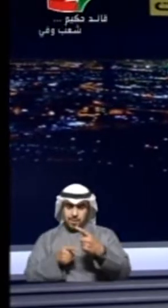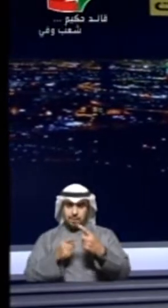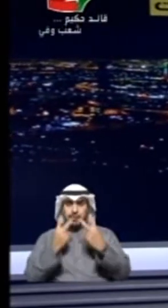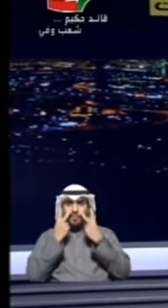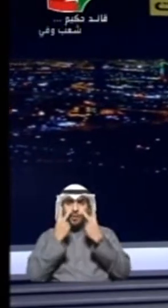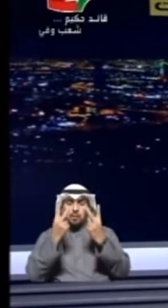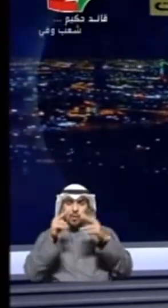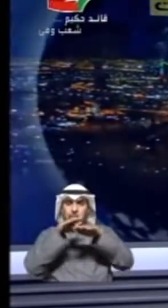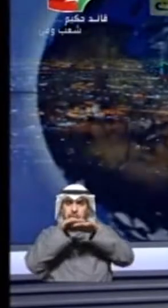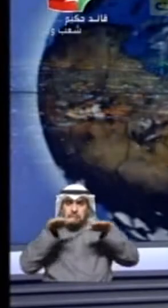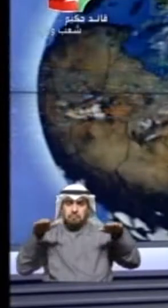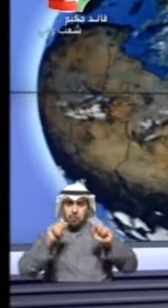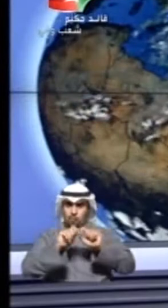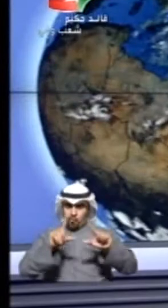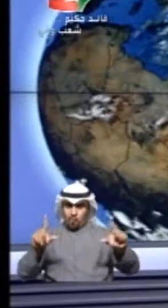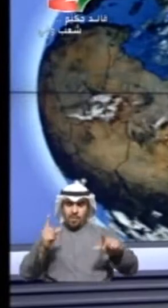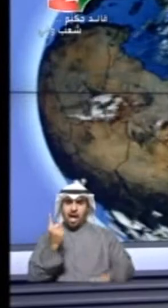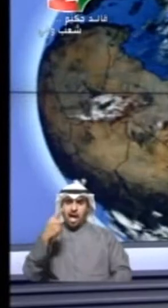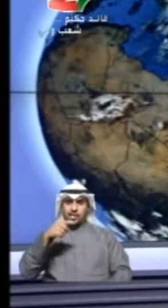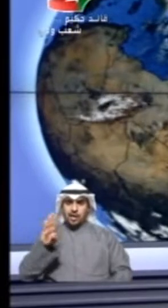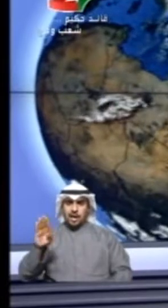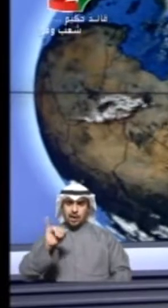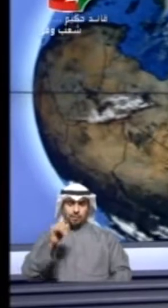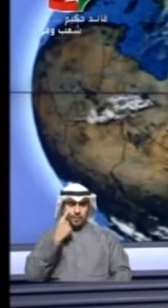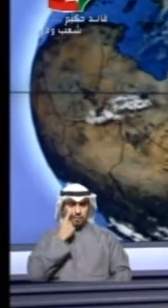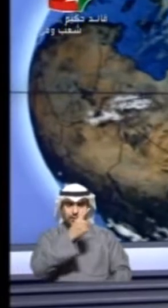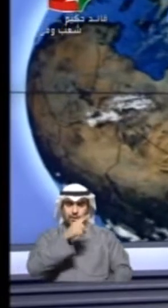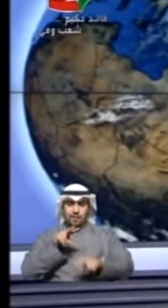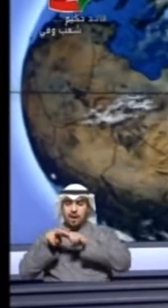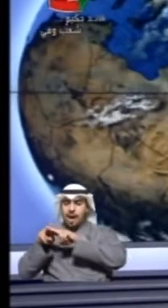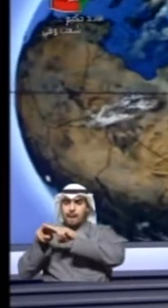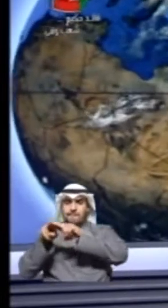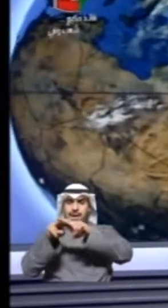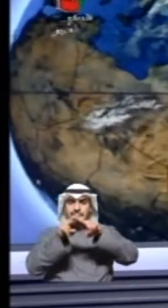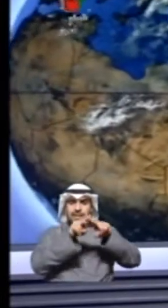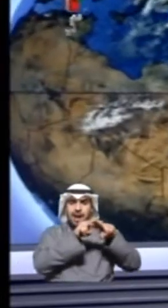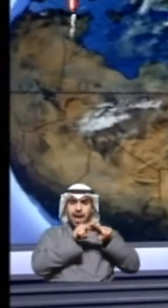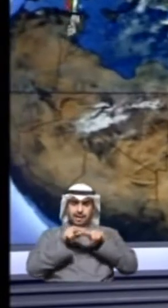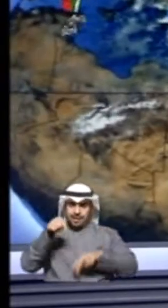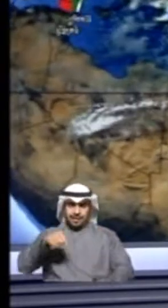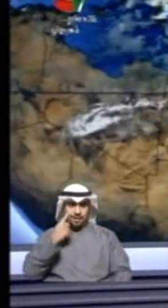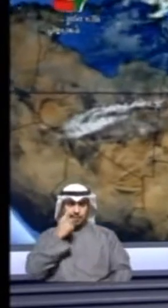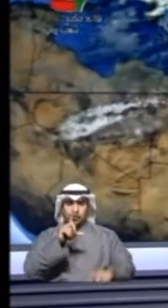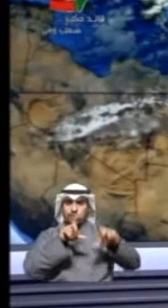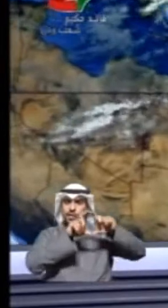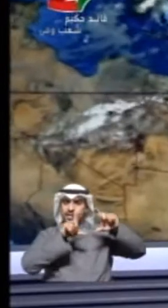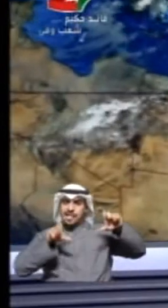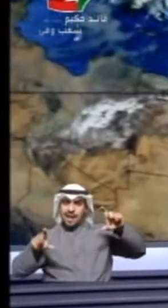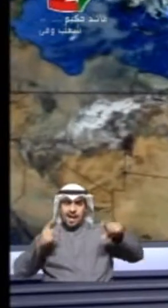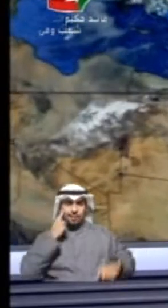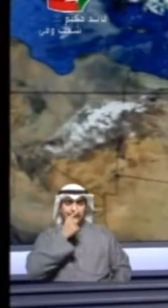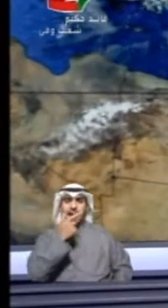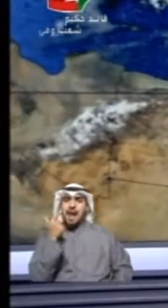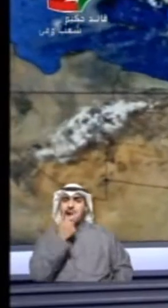ممتازة تتجاوز 10 كيلومتر. صور الأقمار الصناعية خلال 48 ساعة الماضية تبين لنا عبور كمية من السحب على دولة